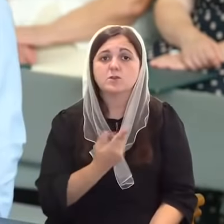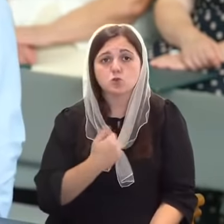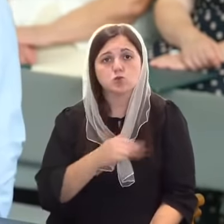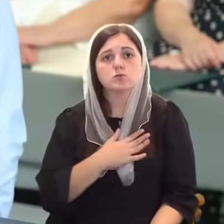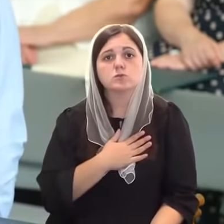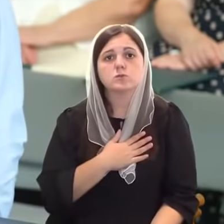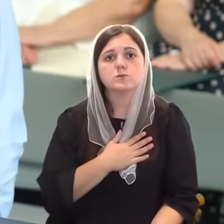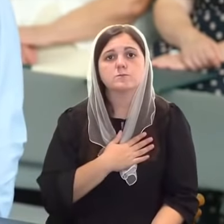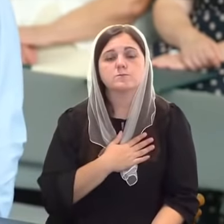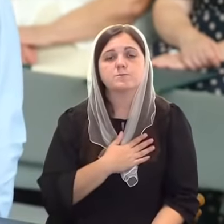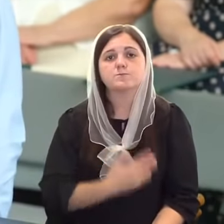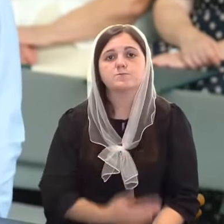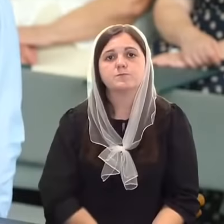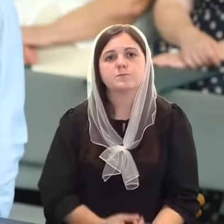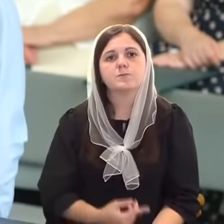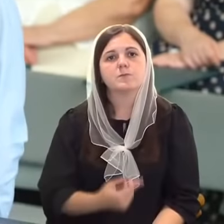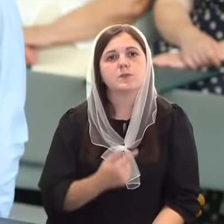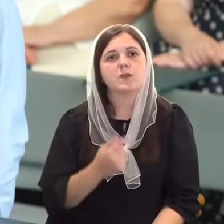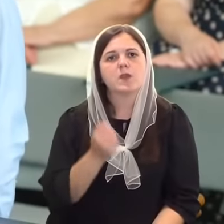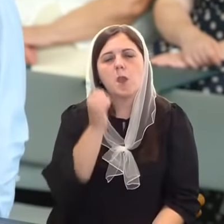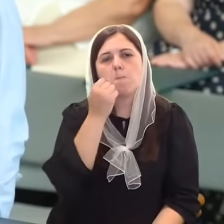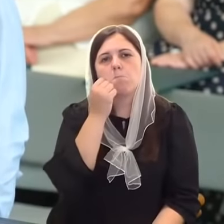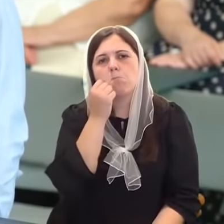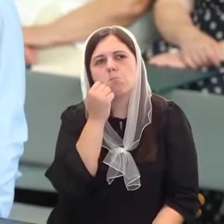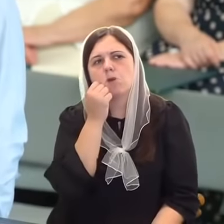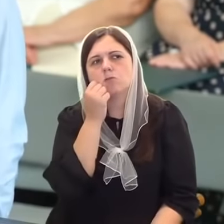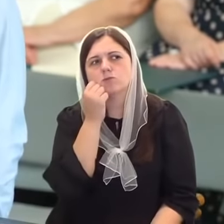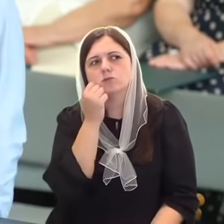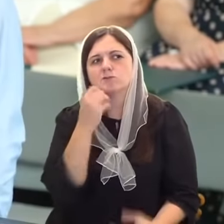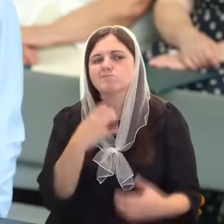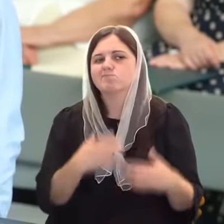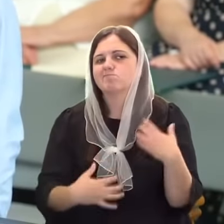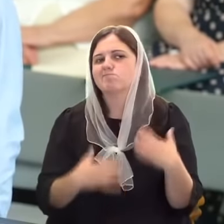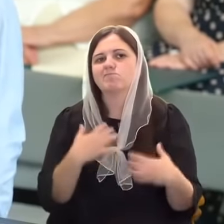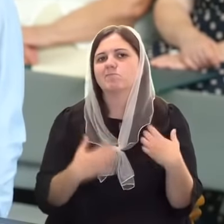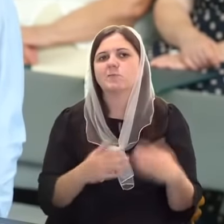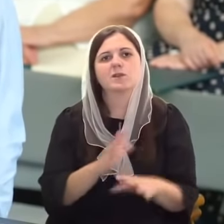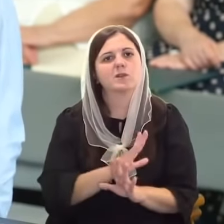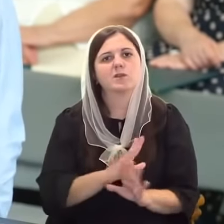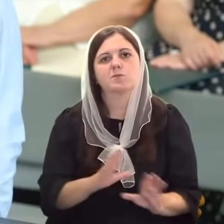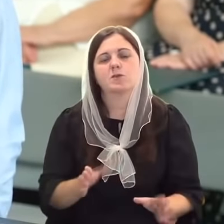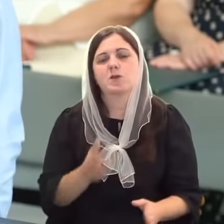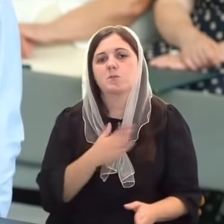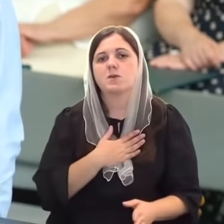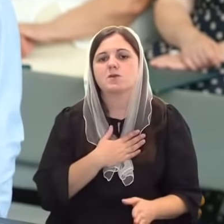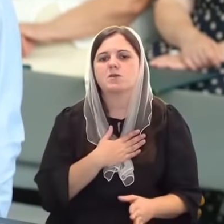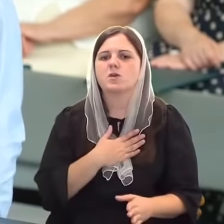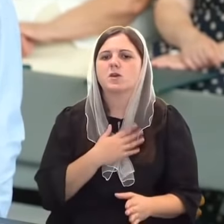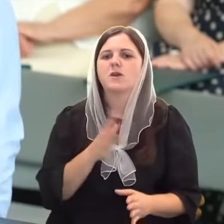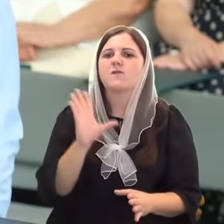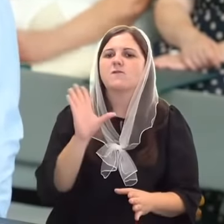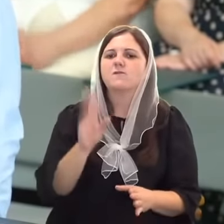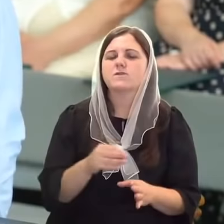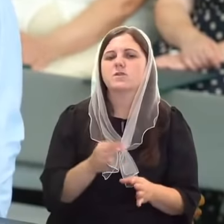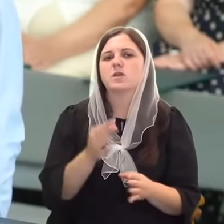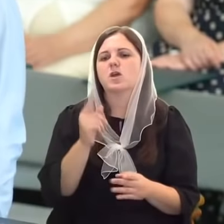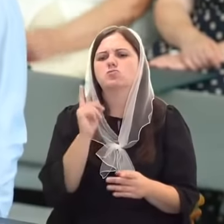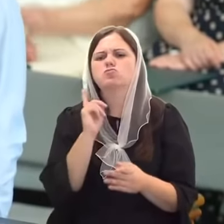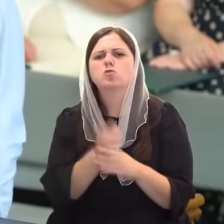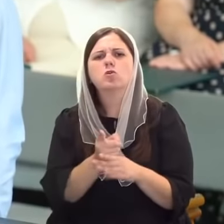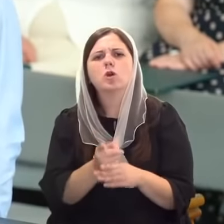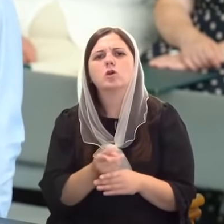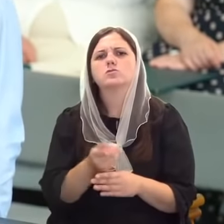души. И знаете, бабушка Маша, она не спешила мне что-то доказывать. Она не спешила со